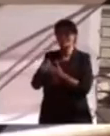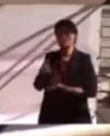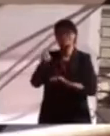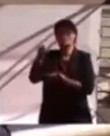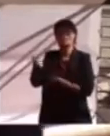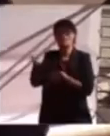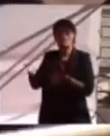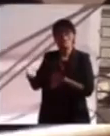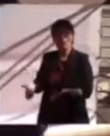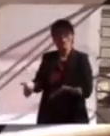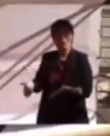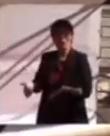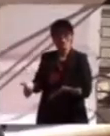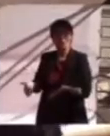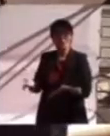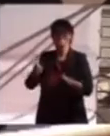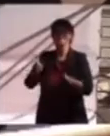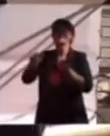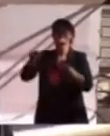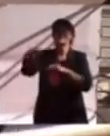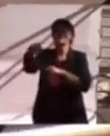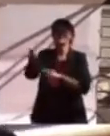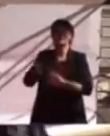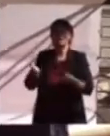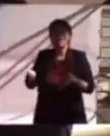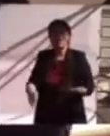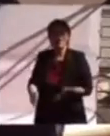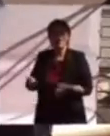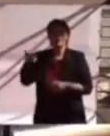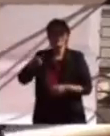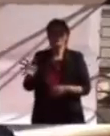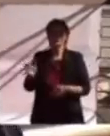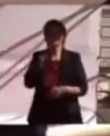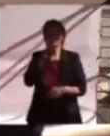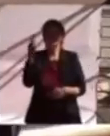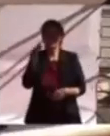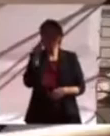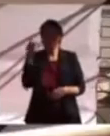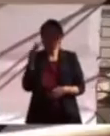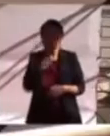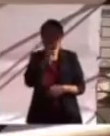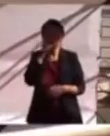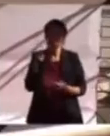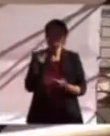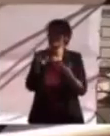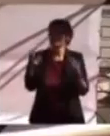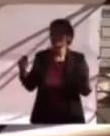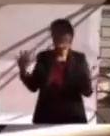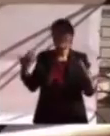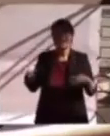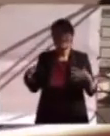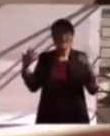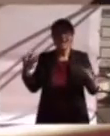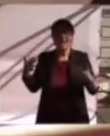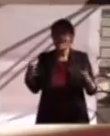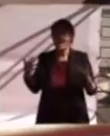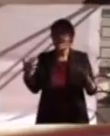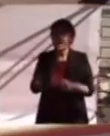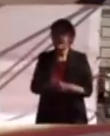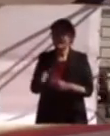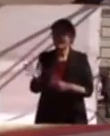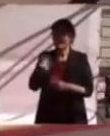contagi di fare i tamponi di farne tanti di tracciare le persone di ricostruire le catene epidemiologiche io ho